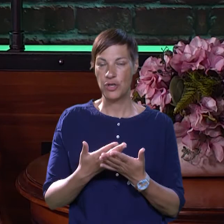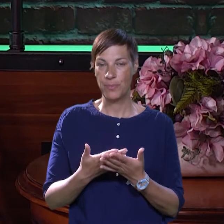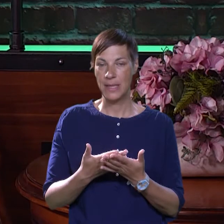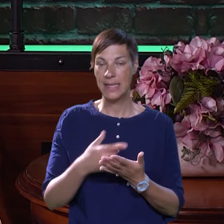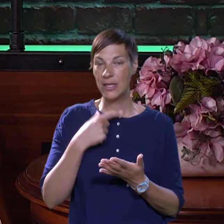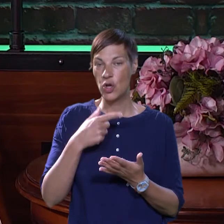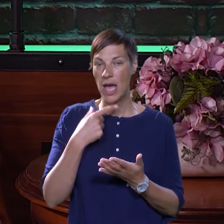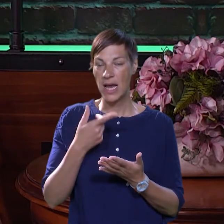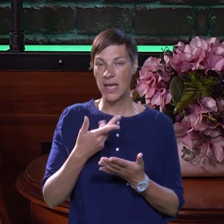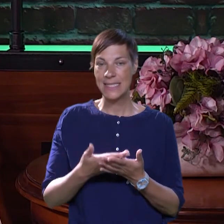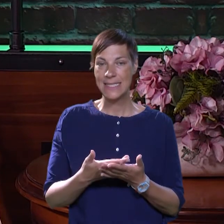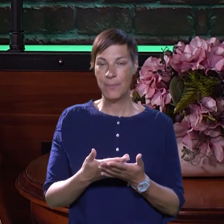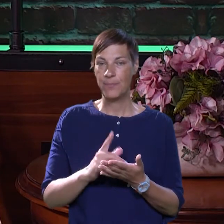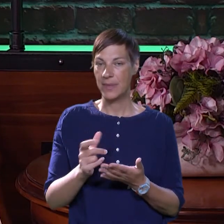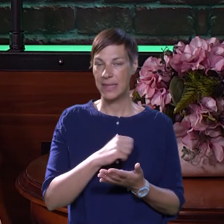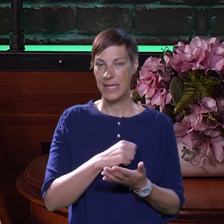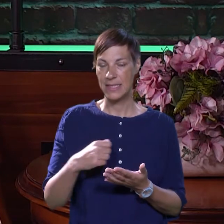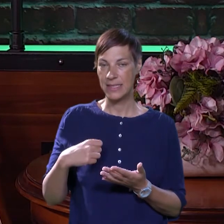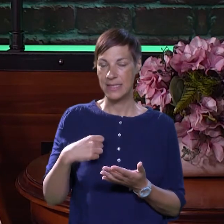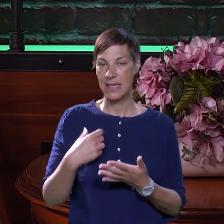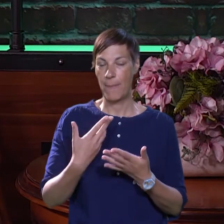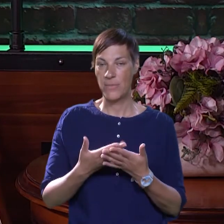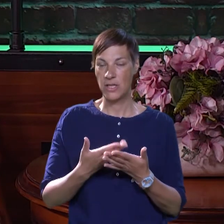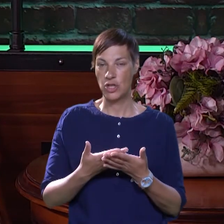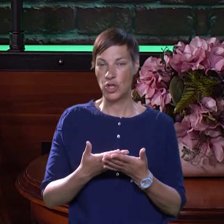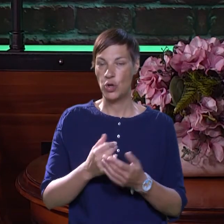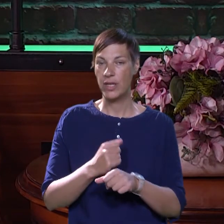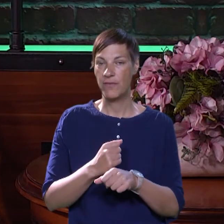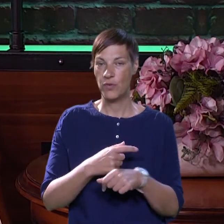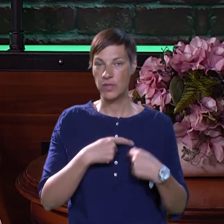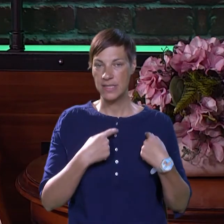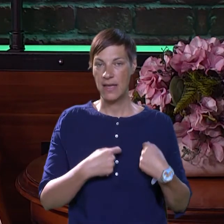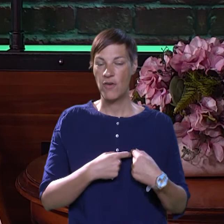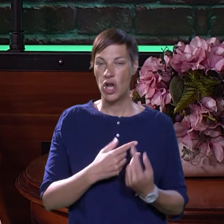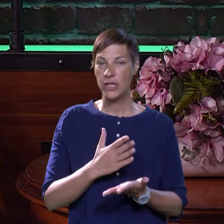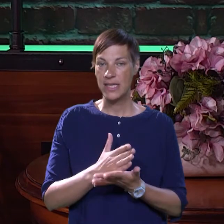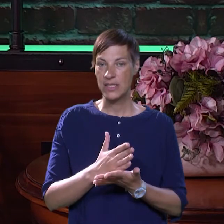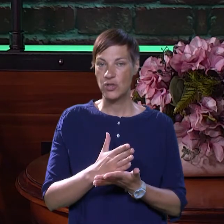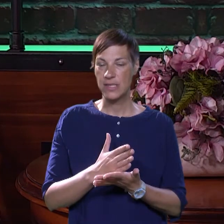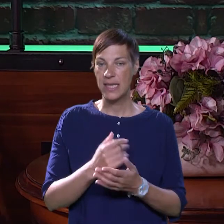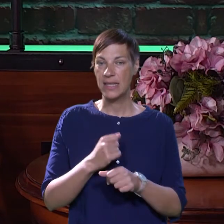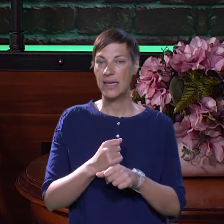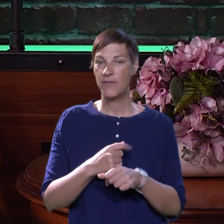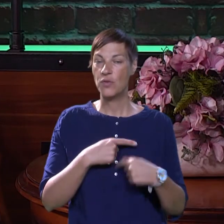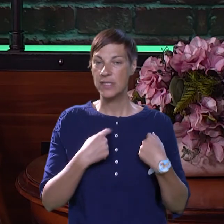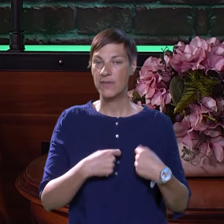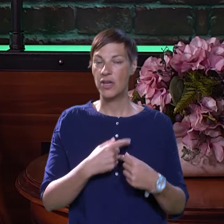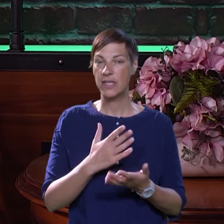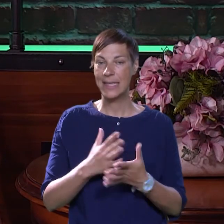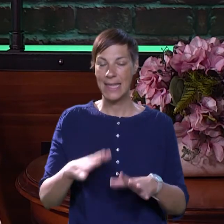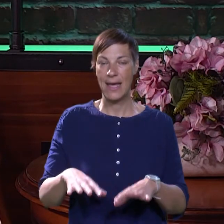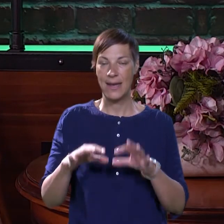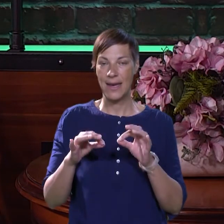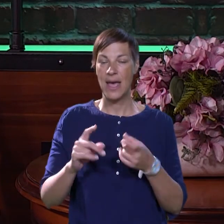upravo da to naglasim. Ne samo nekad, nego to je upravo funkcija volonterskog centra. Funkcija volonterskog centra